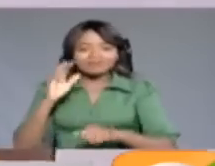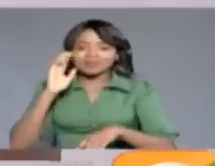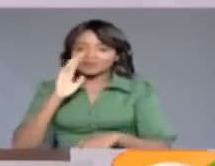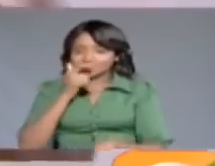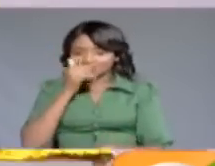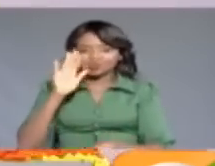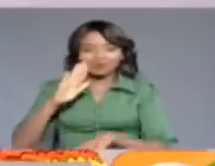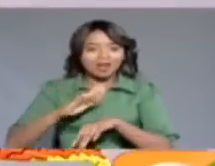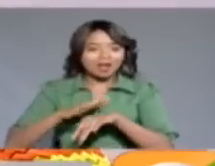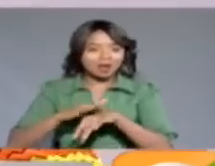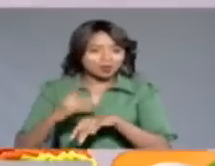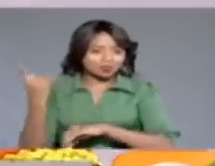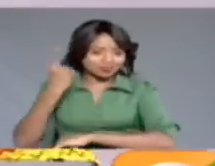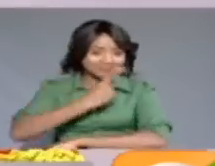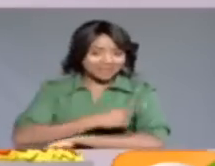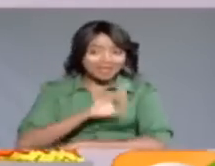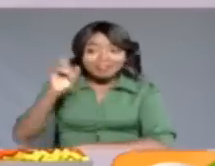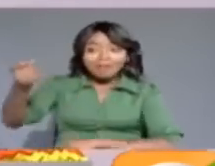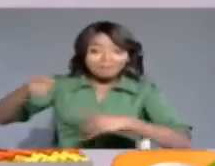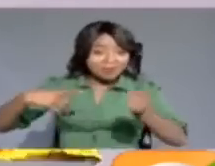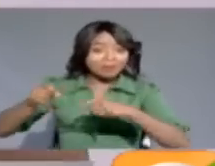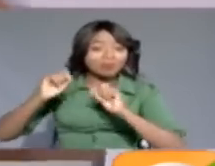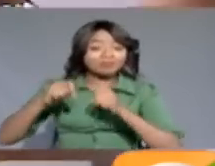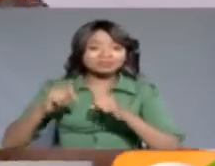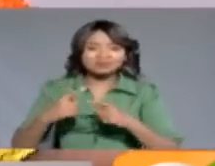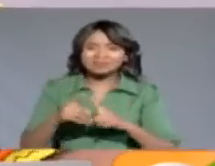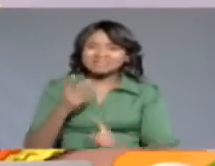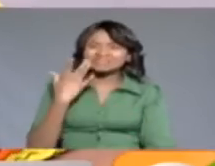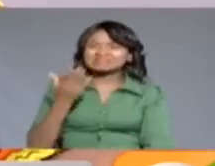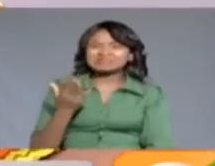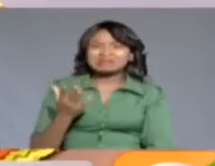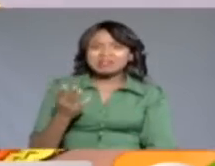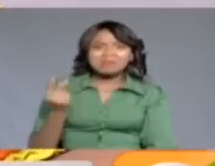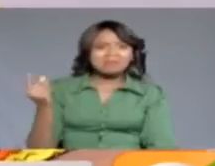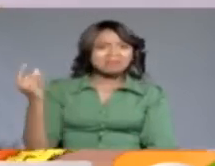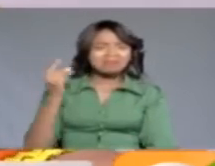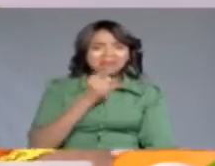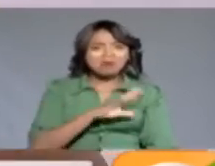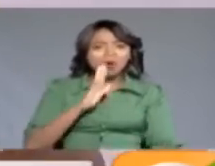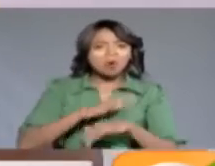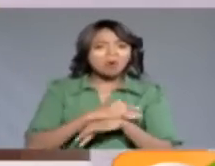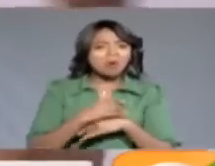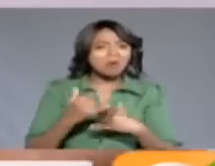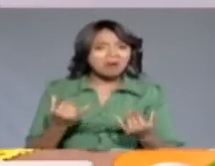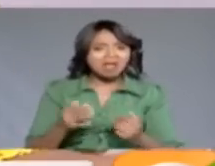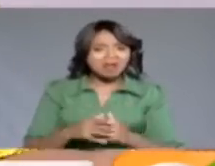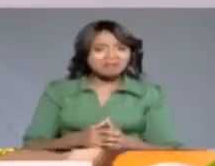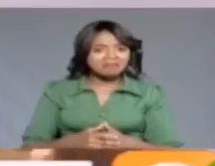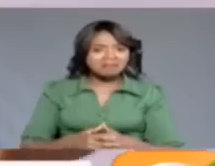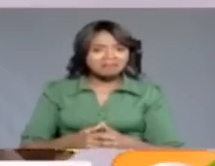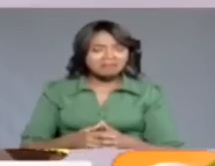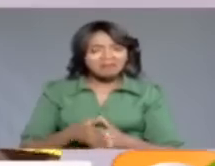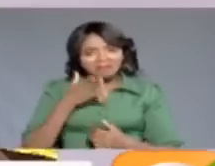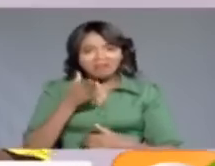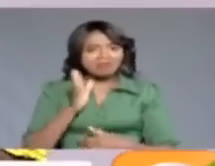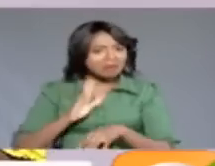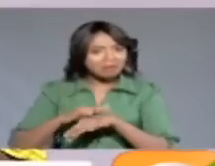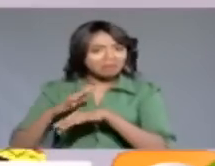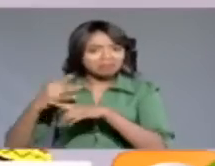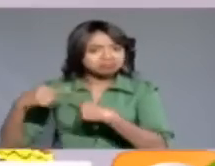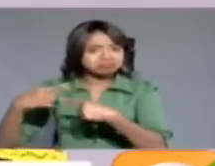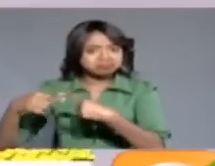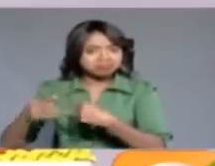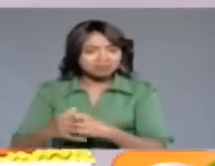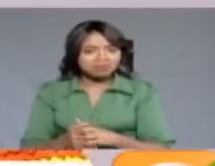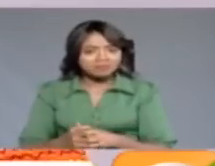njema. Na hawa atakujibu. Lakini ukiangalia unaona wako online. Unaona? Wako online. Sasa hii inakuonesha